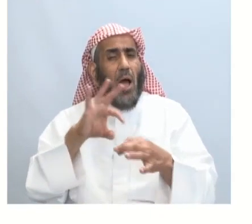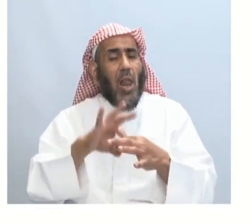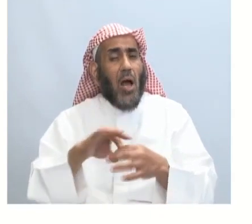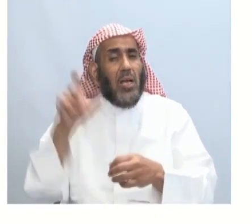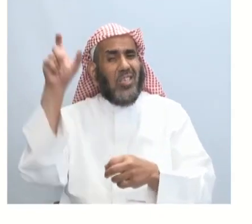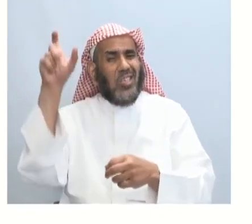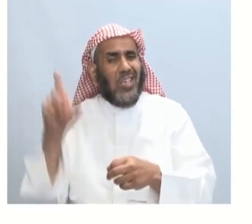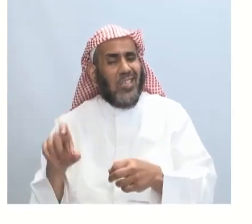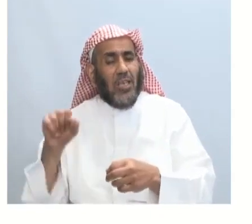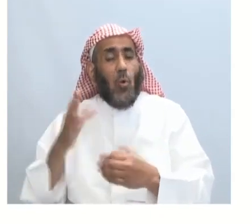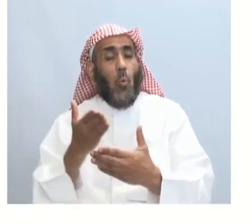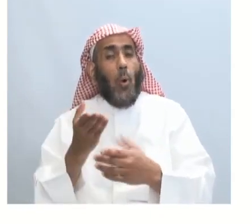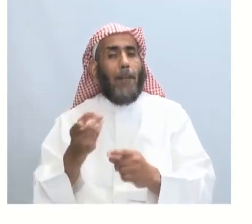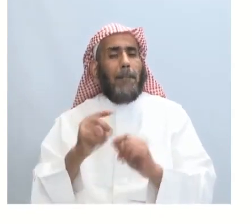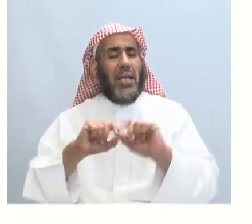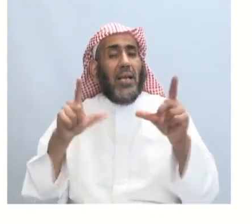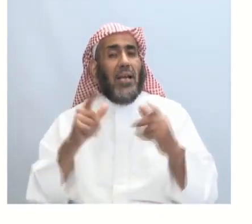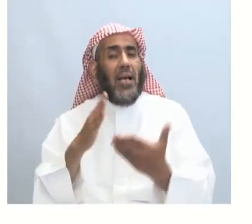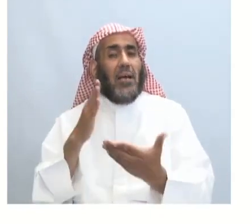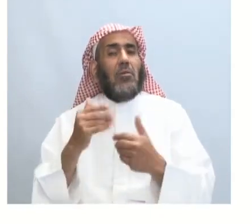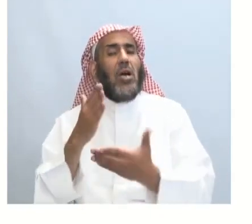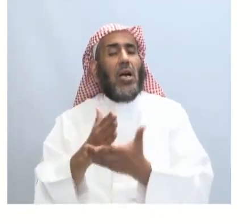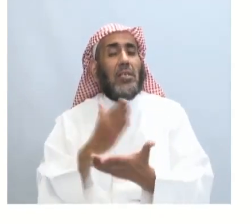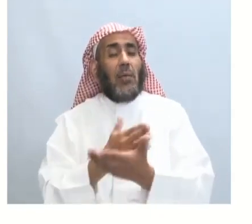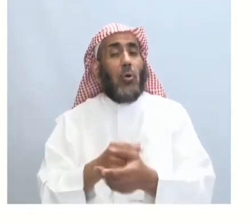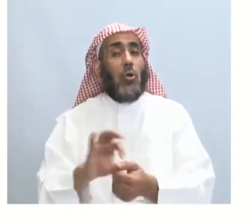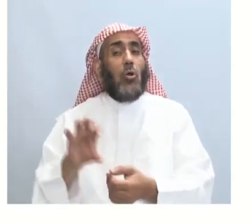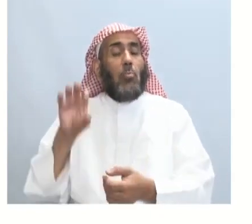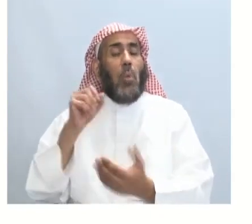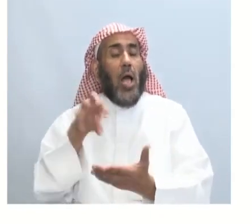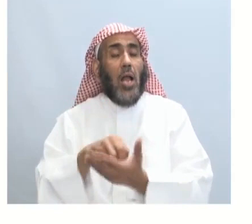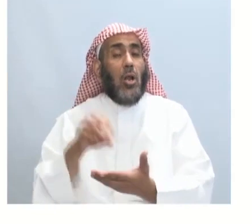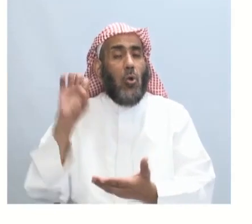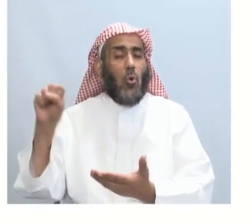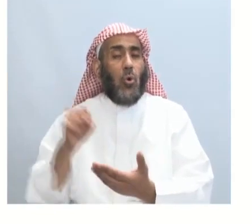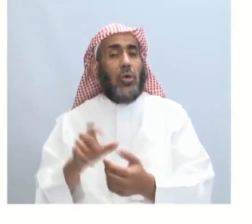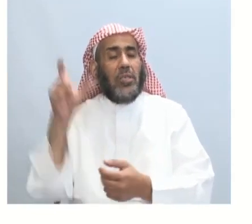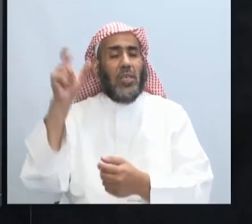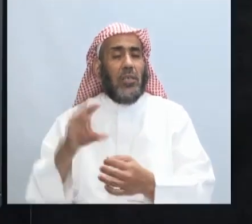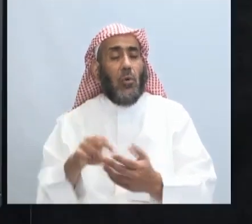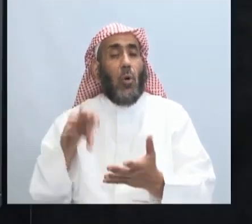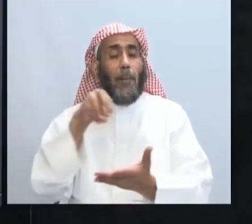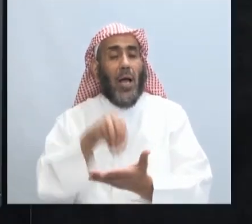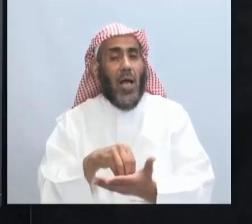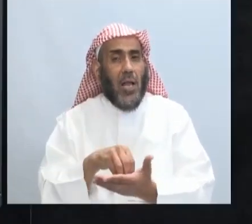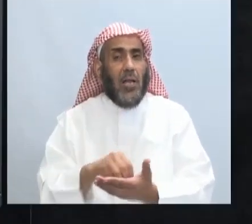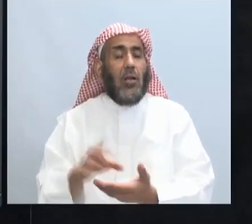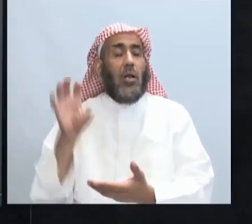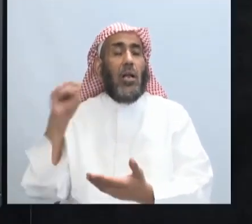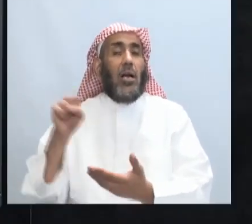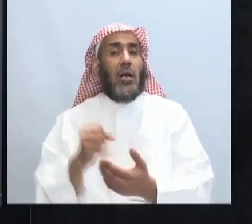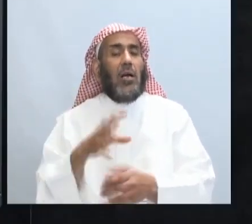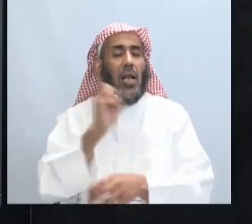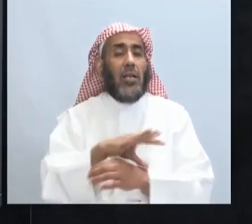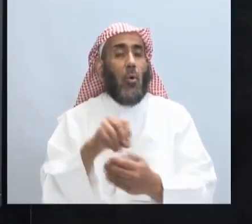شخصيه وبينا اقسام كل من الحقوق محل الحق الشخصي ومحل الحق العيني وايضا بينا محل